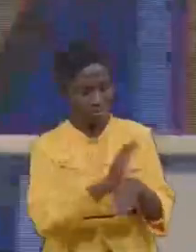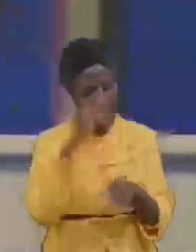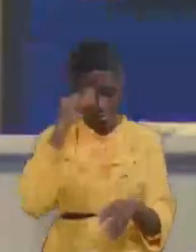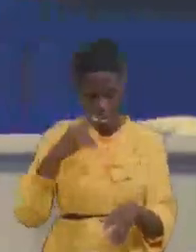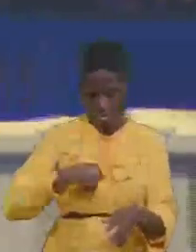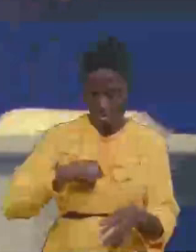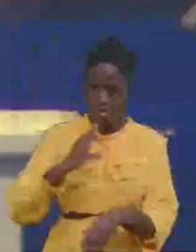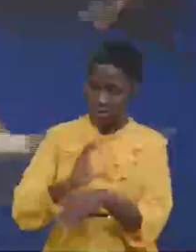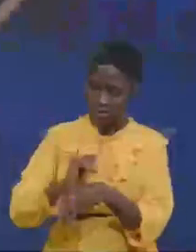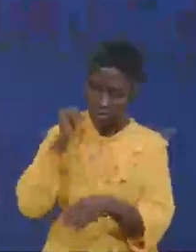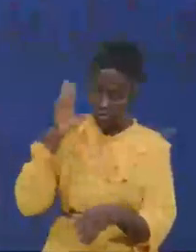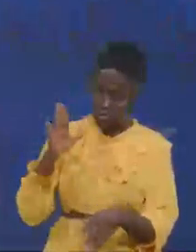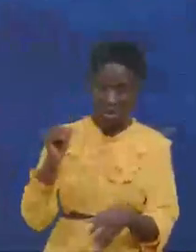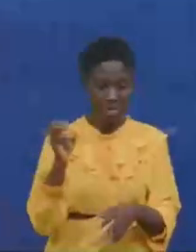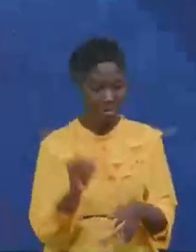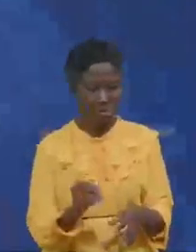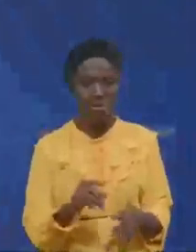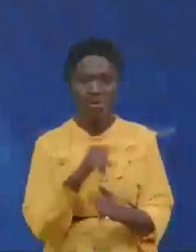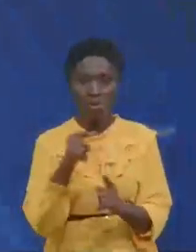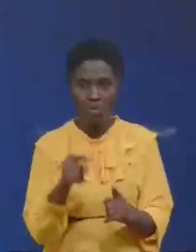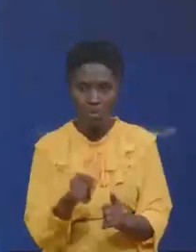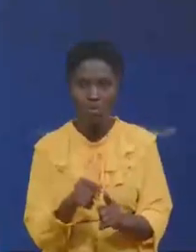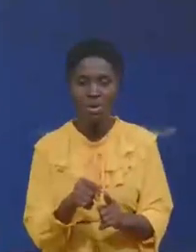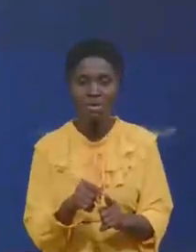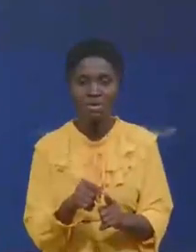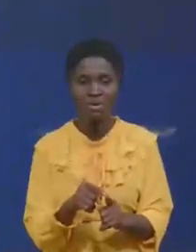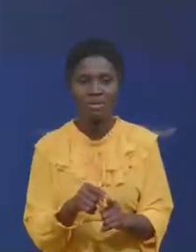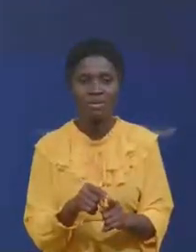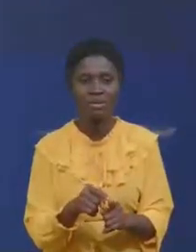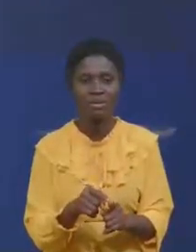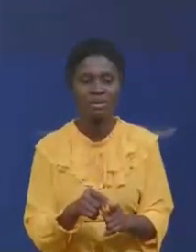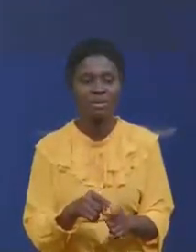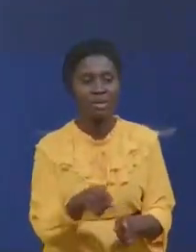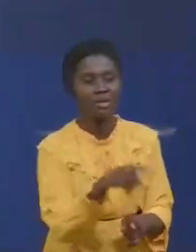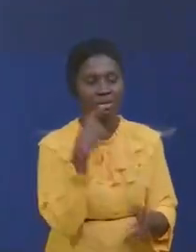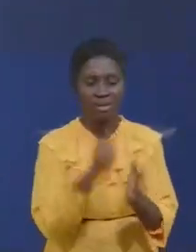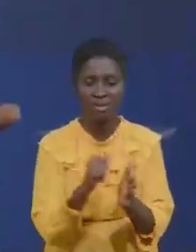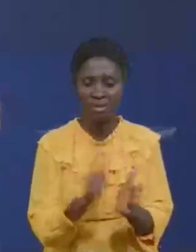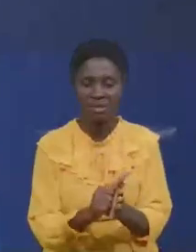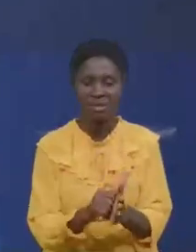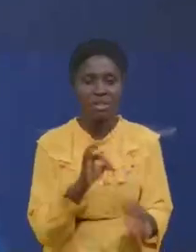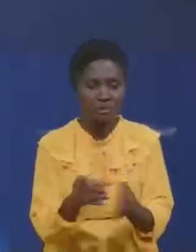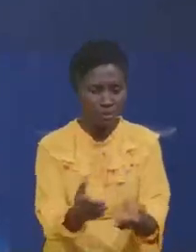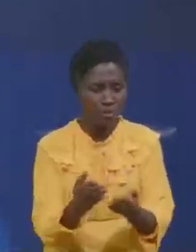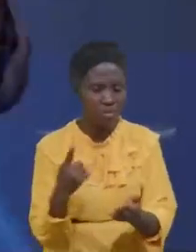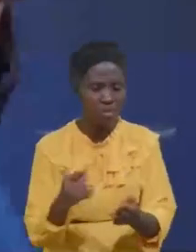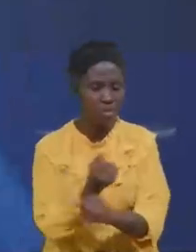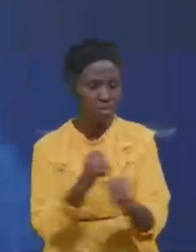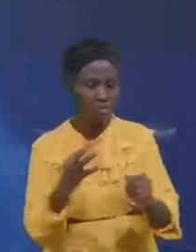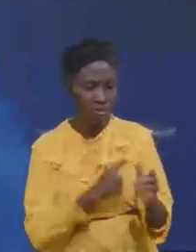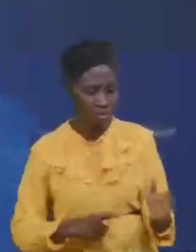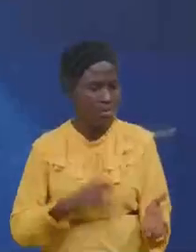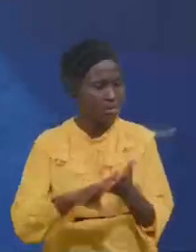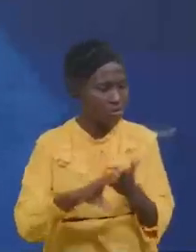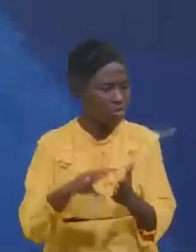religieuse. Donc si je dis, si tu veux le salut du Seigneur, le pardon du Seigneur, ou que tu te